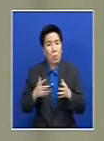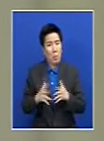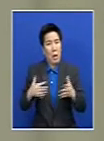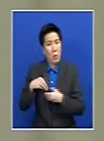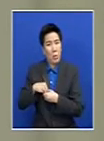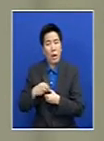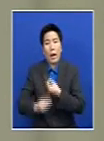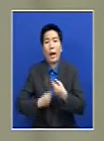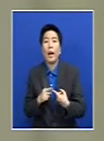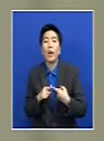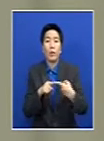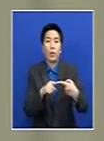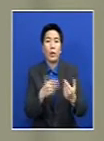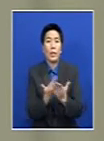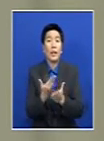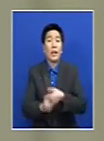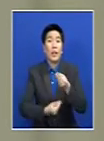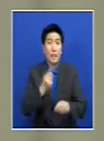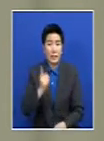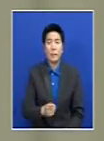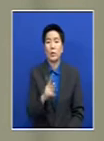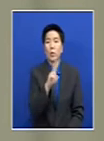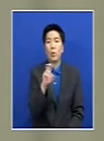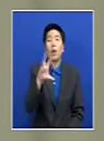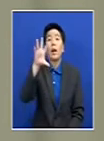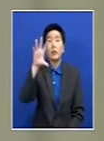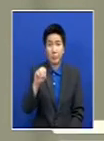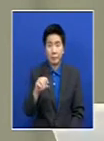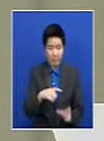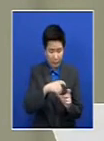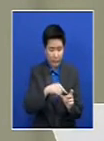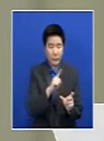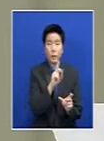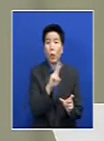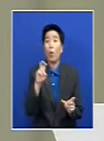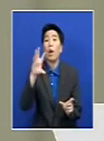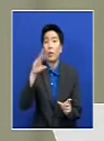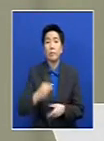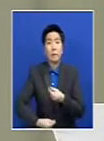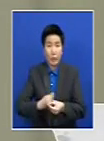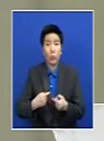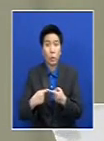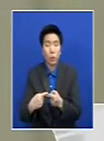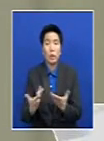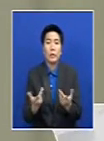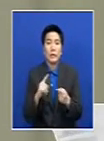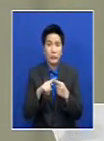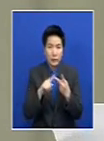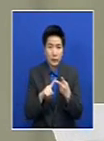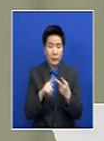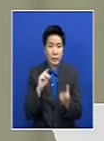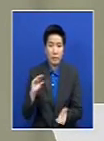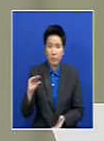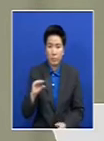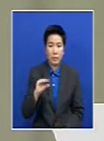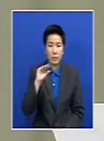ะครับไปขายบางคนตั้งราคาขายสูงสุดถึง250บาทแล้วก็บางรายนะครับจำหน่ายเป็น